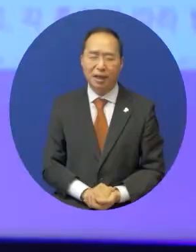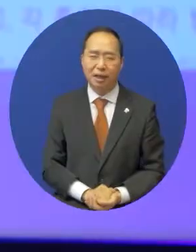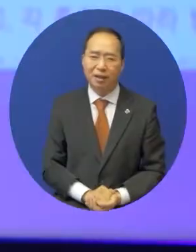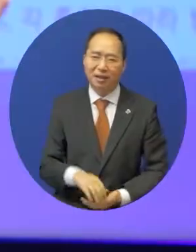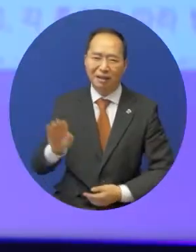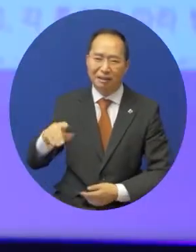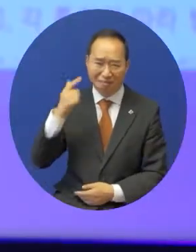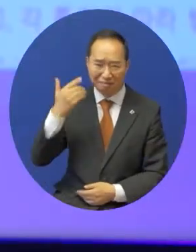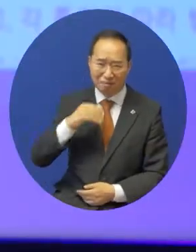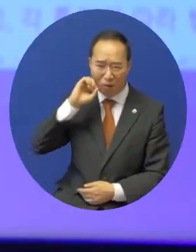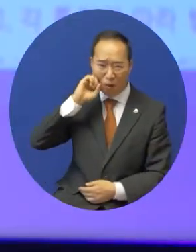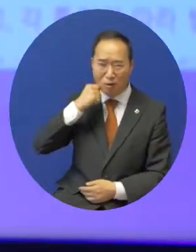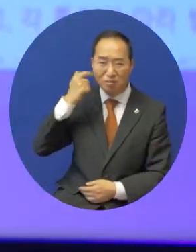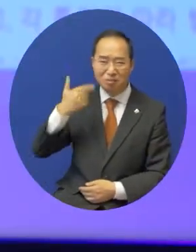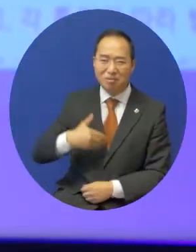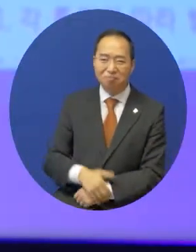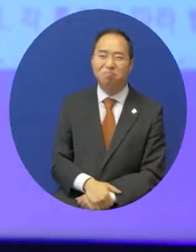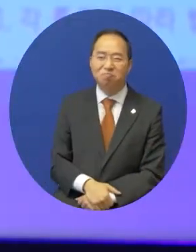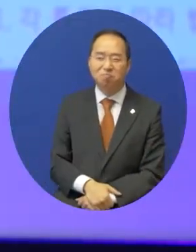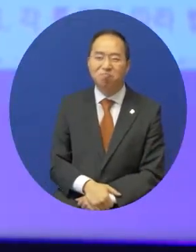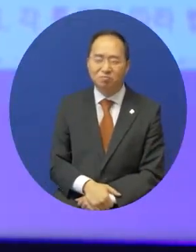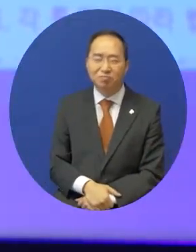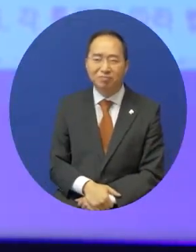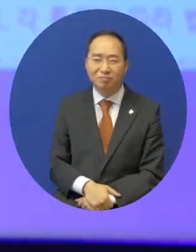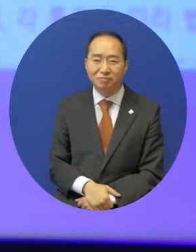있을까요? 예, 굉장히 어려운 질문을 하셨습니다.